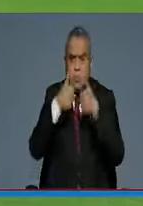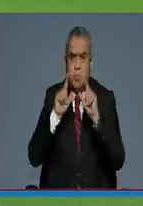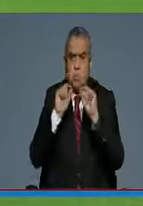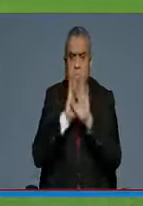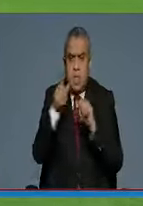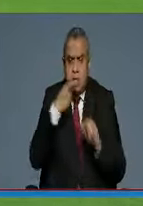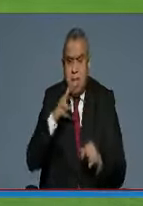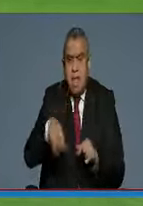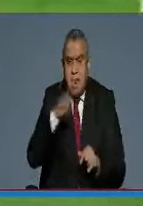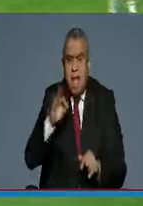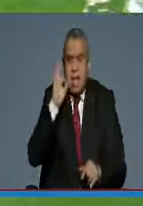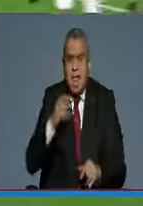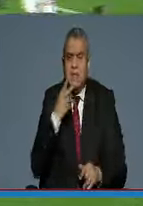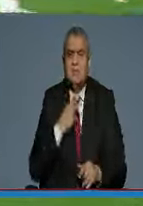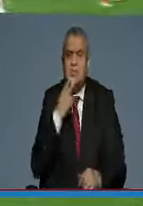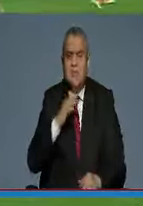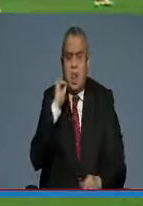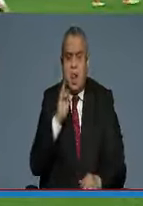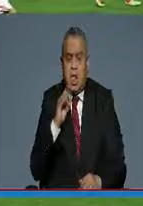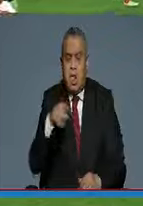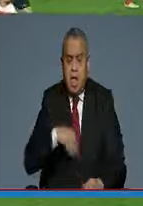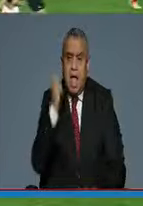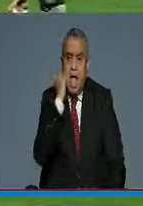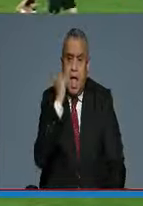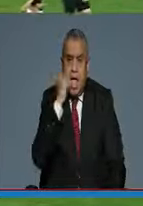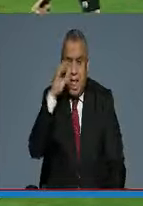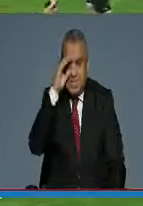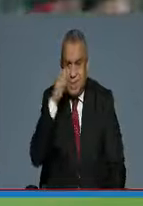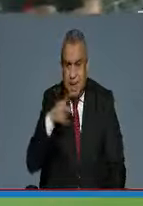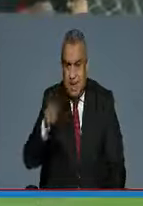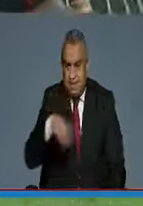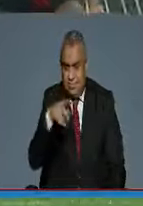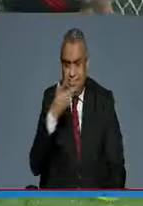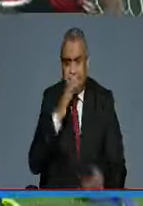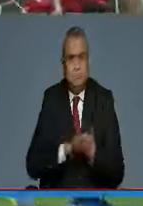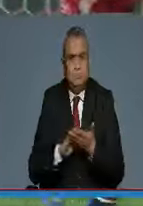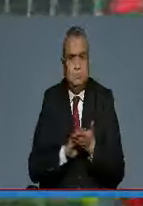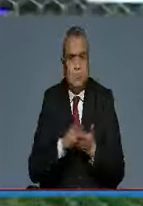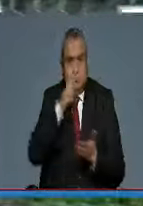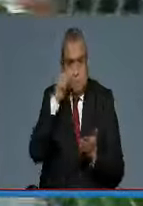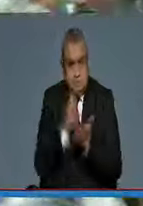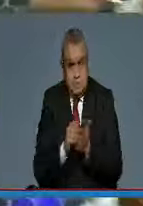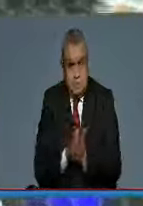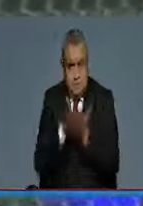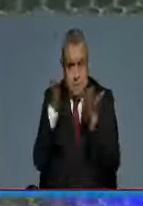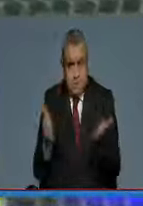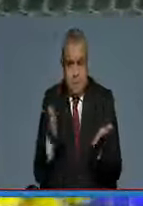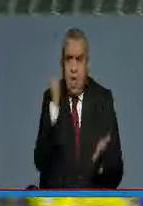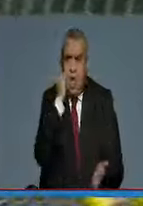كره حلوه النهارده الاهلي والزمالك ما قدمو كره حلوه وتحديدا كمان بصراحه